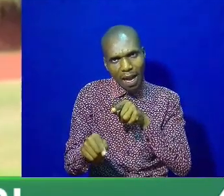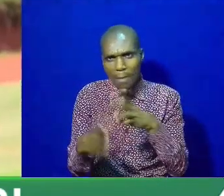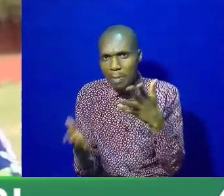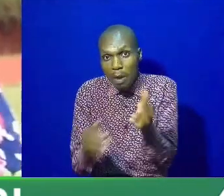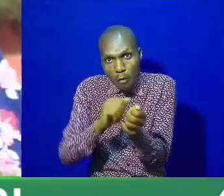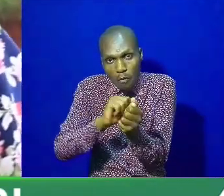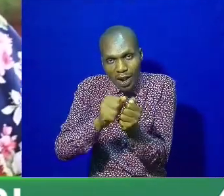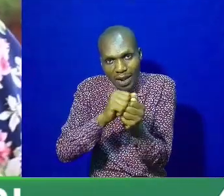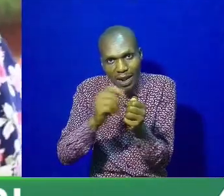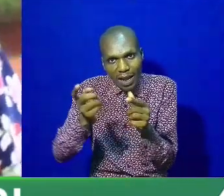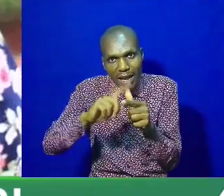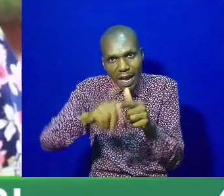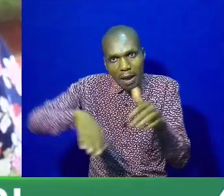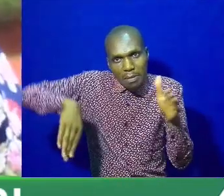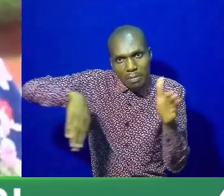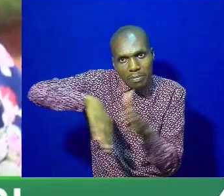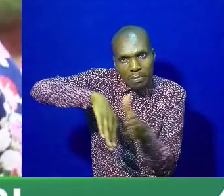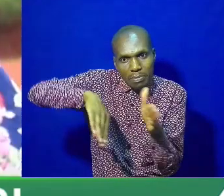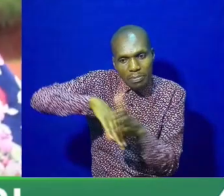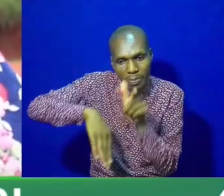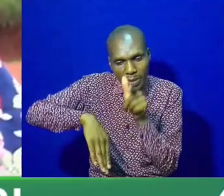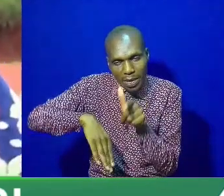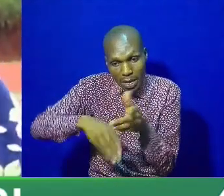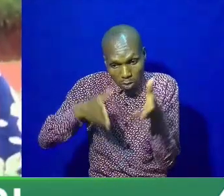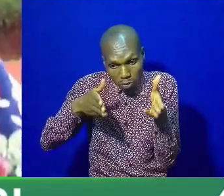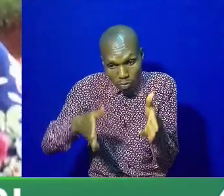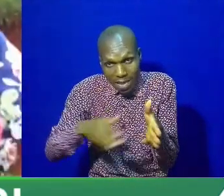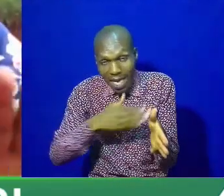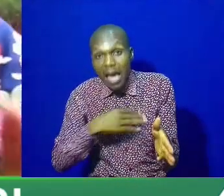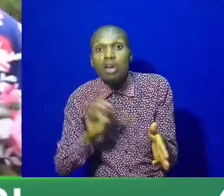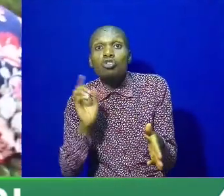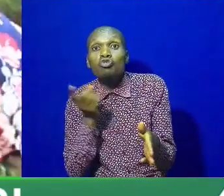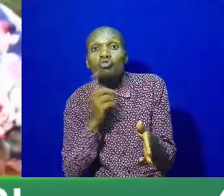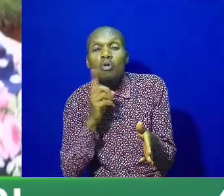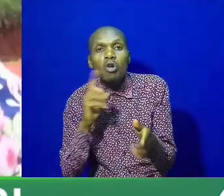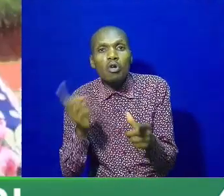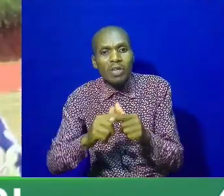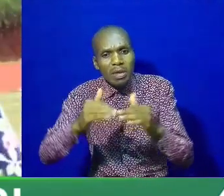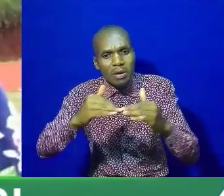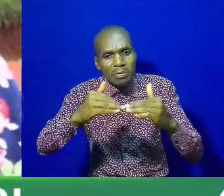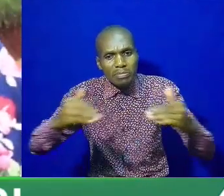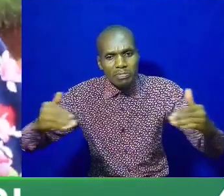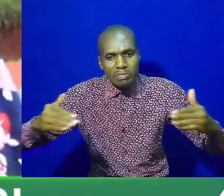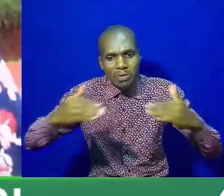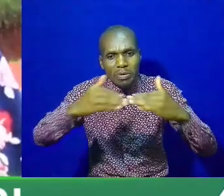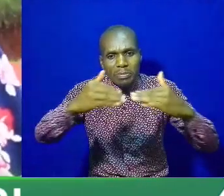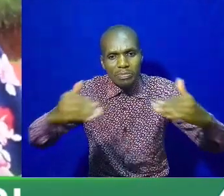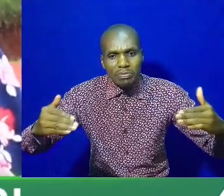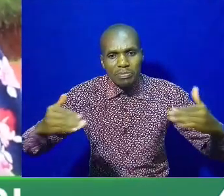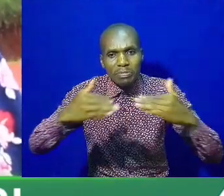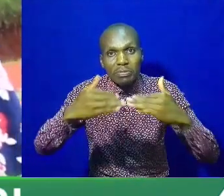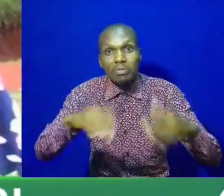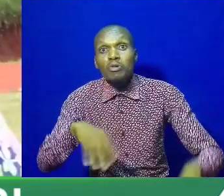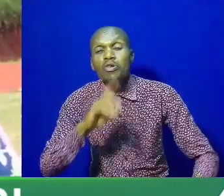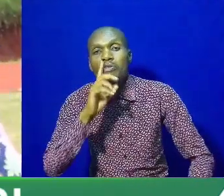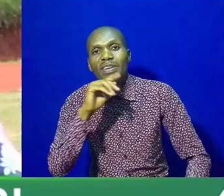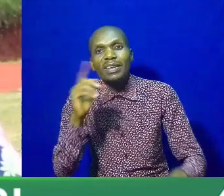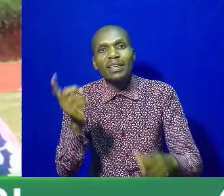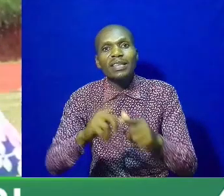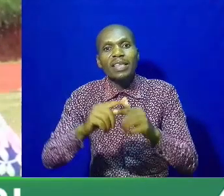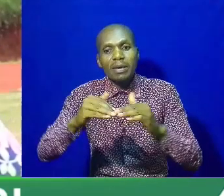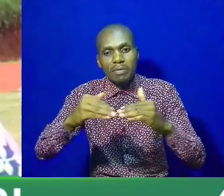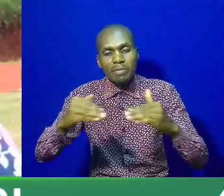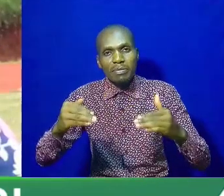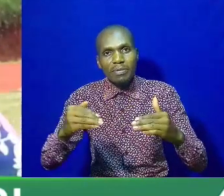Friday wagerukero mupira lerona mambi leveling ngokora tore rutu akolire egeti bone